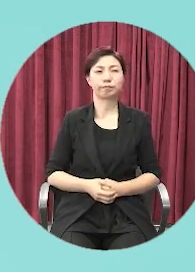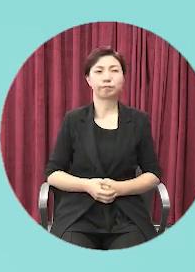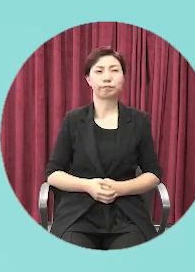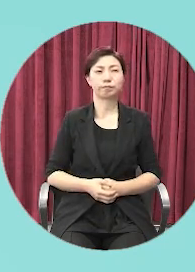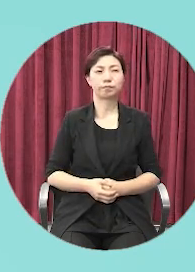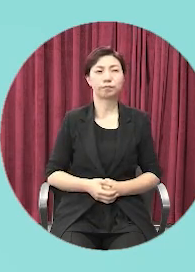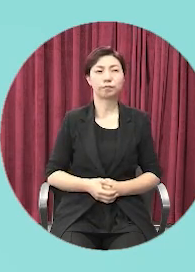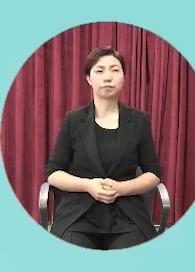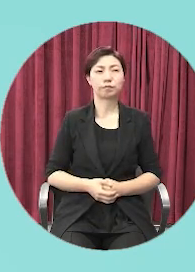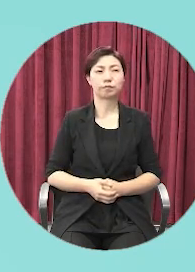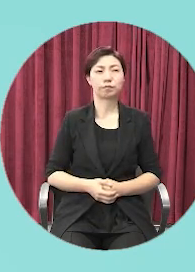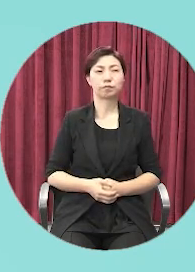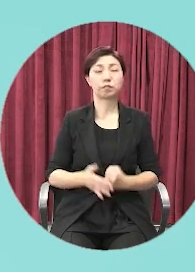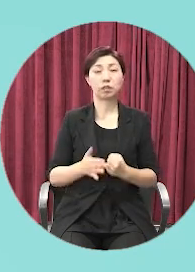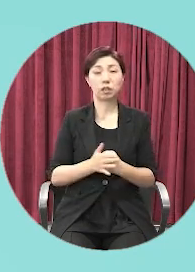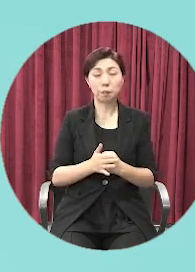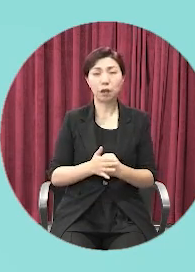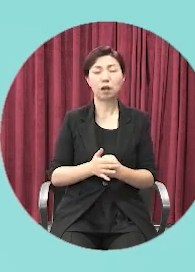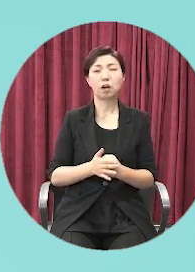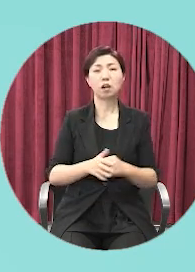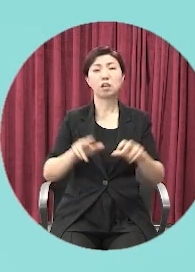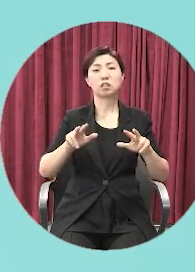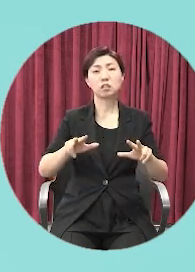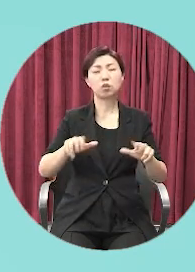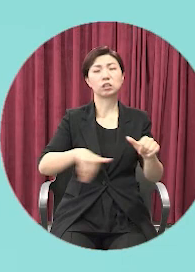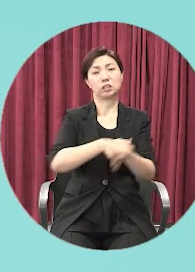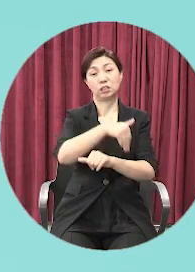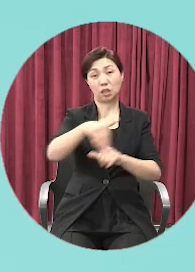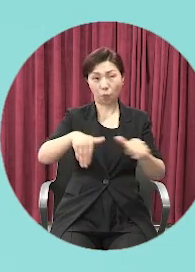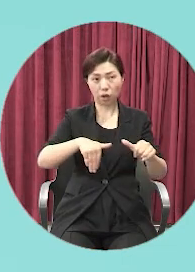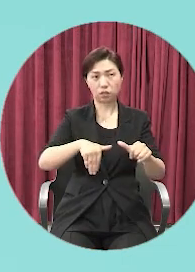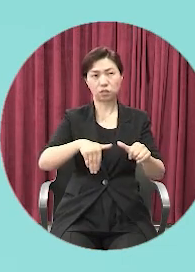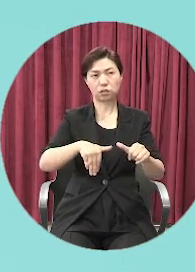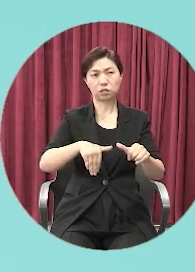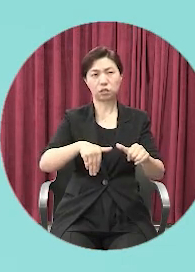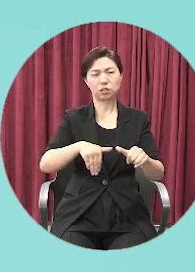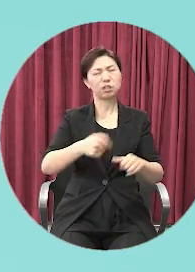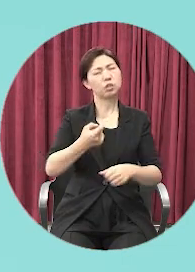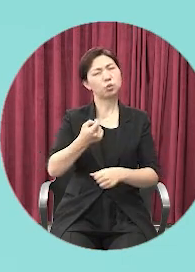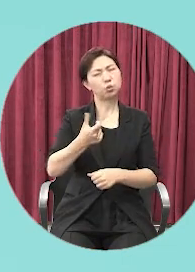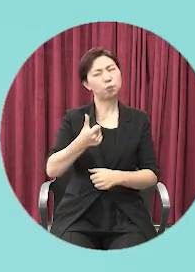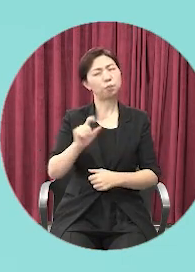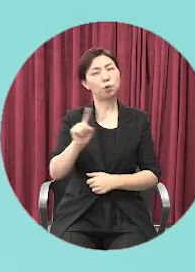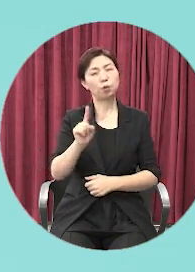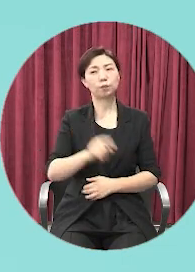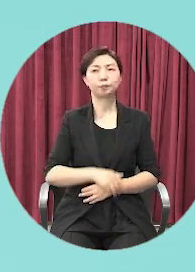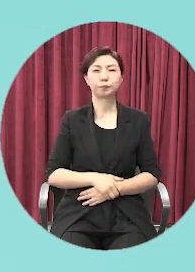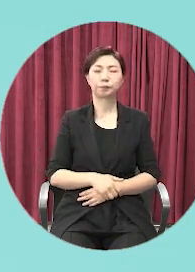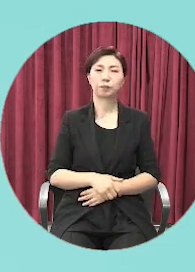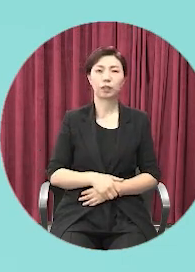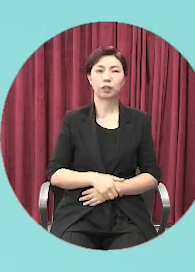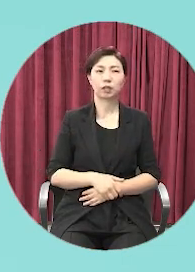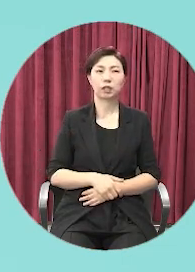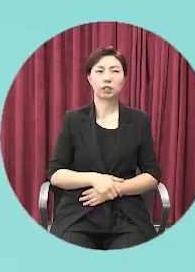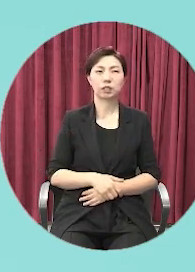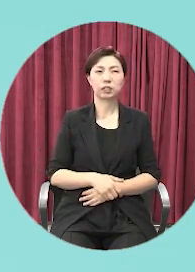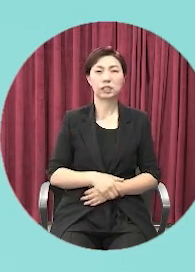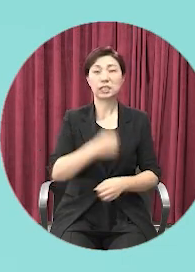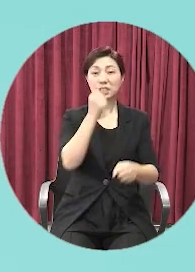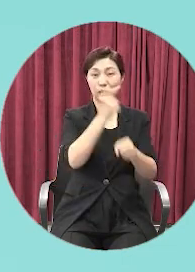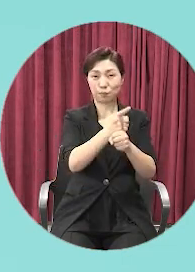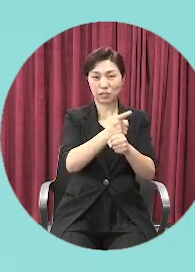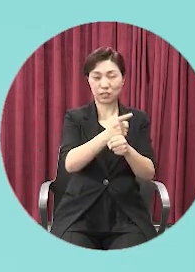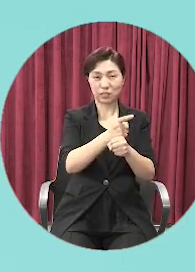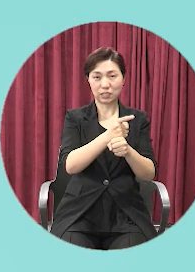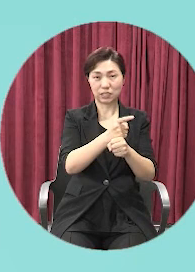그래서 이런 것들이 좀 어떻게 보면은 이렇게 이런 개발된 기술에